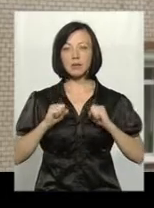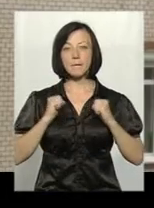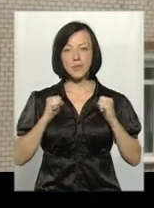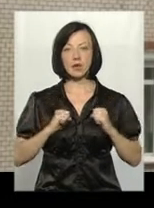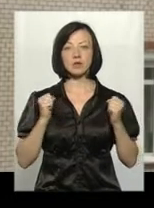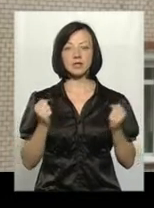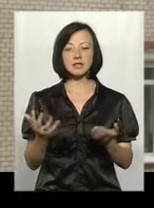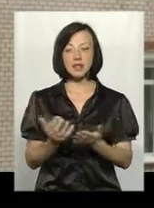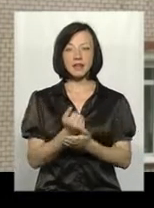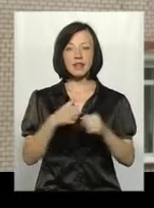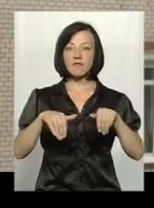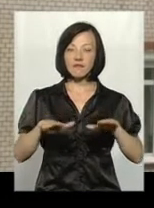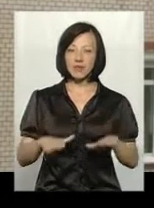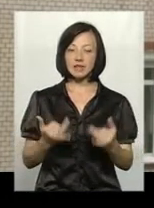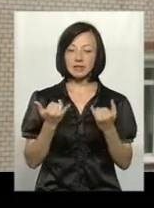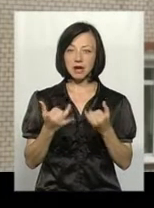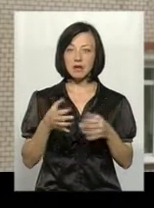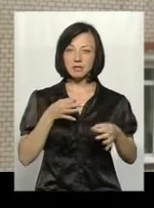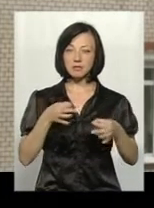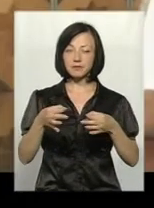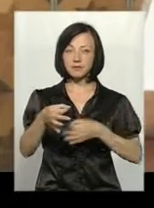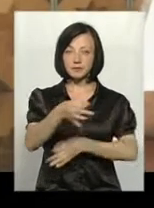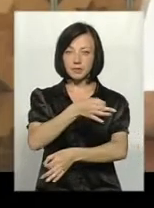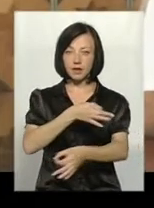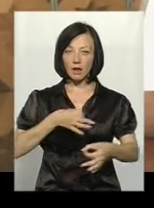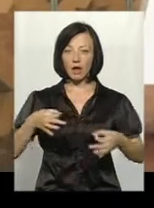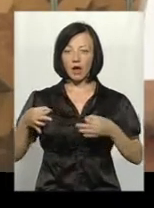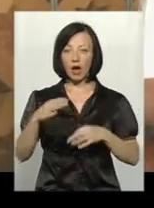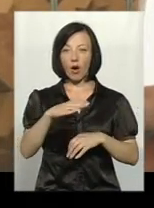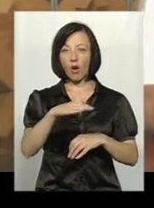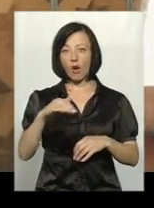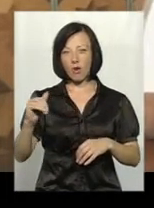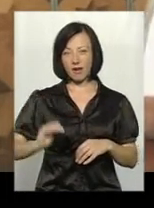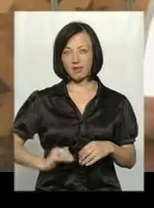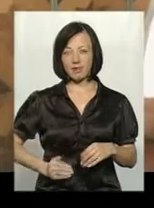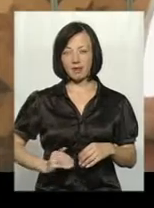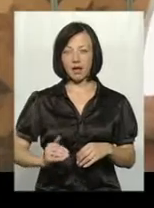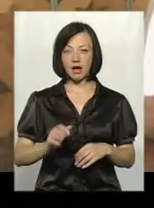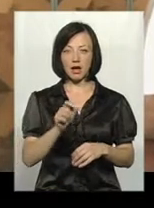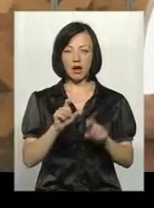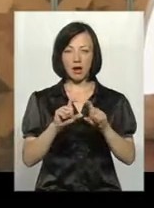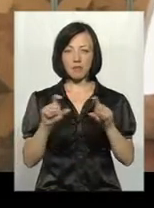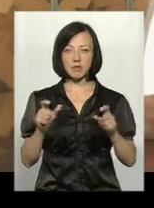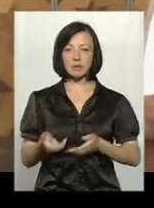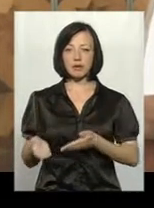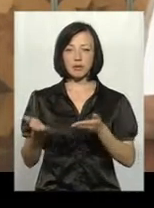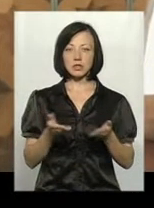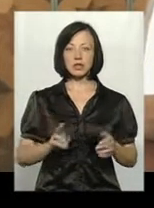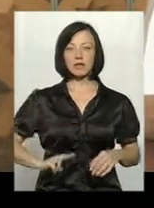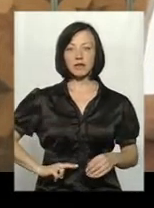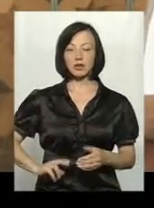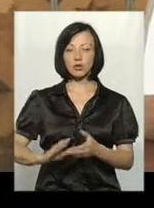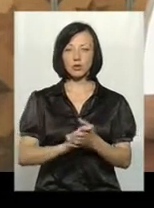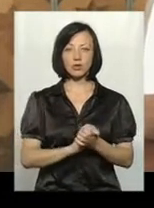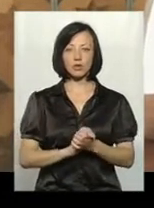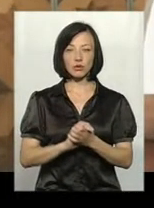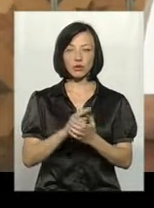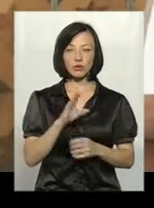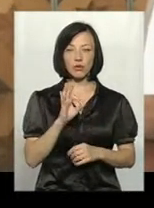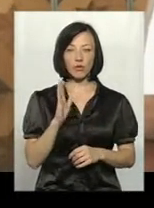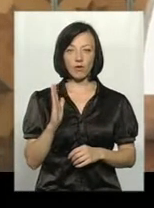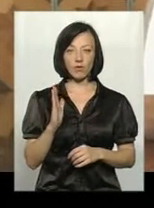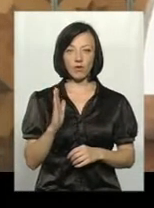знайти вихід. Зараз ведеться діалог з орендарями. Запросили директора товариства з обмеженою